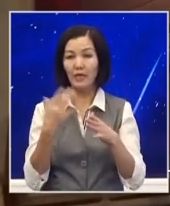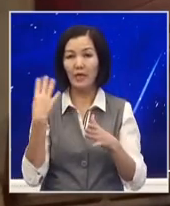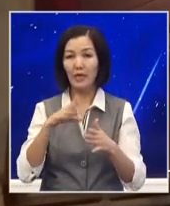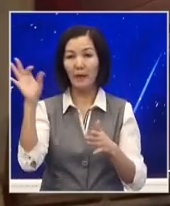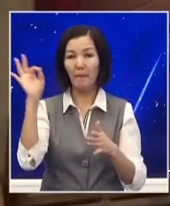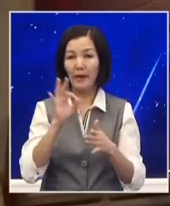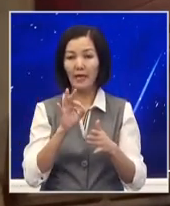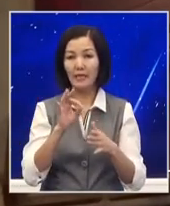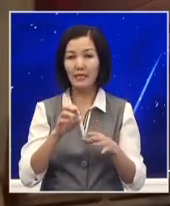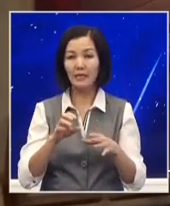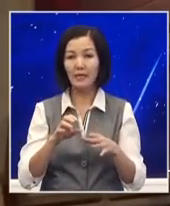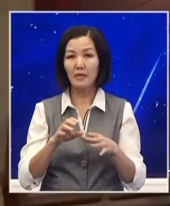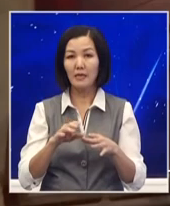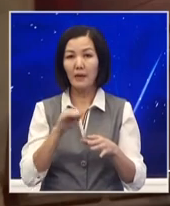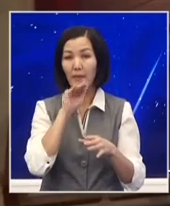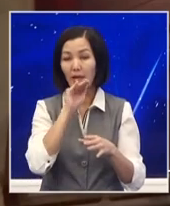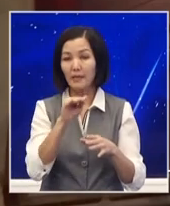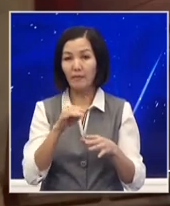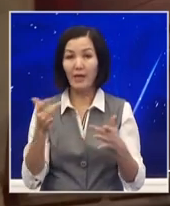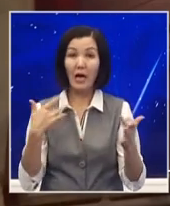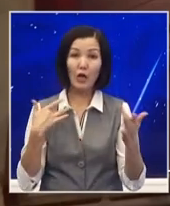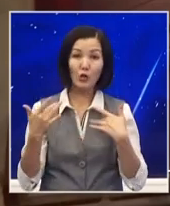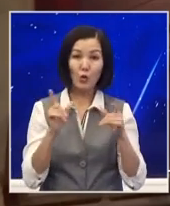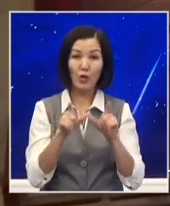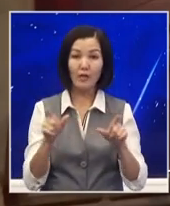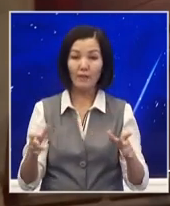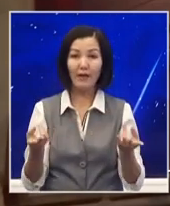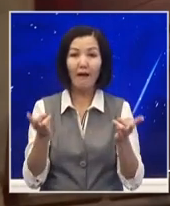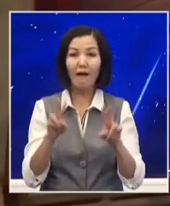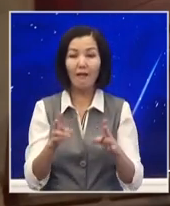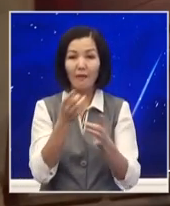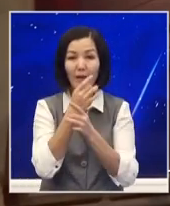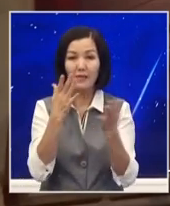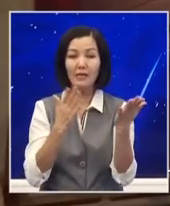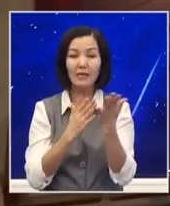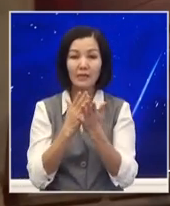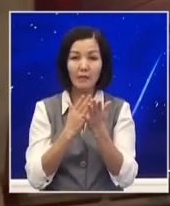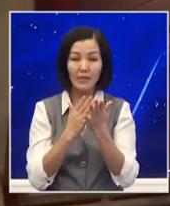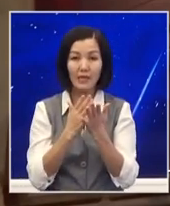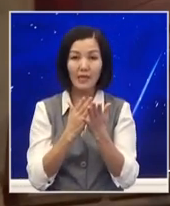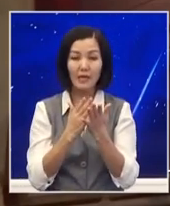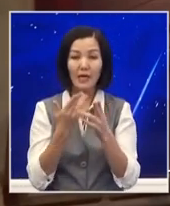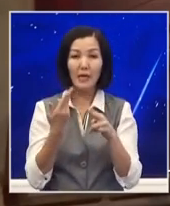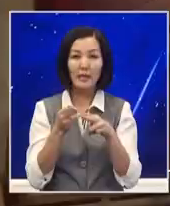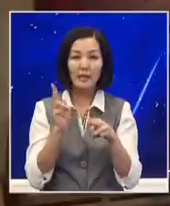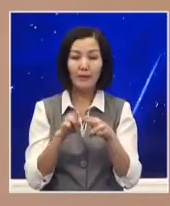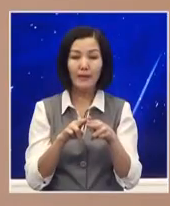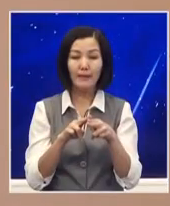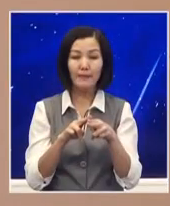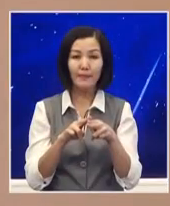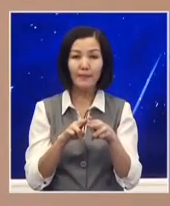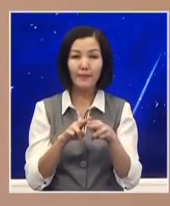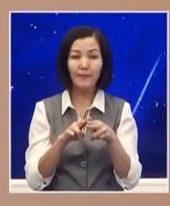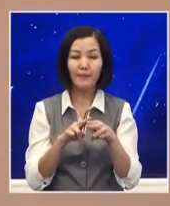40% деп айтайын кәсіби актерлар, қалғаны сол мәдениет қызметкерлері, тіпті десеңіздер